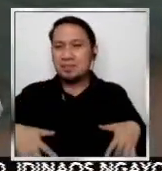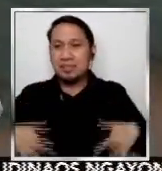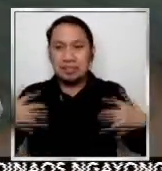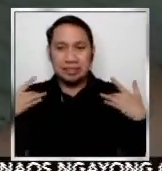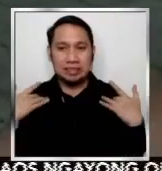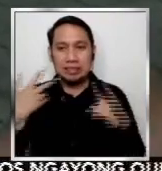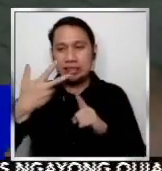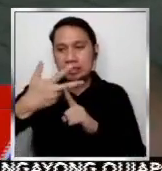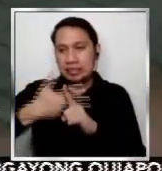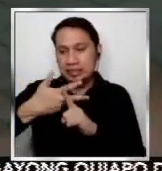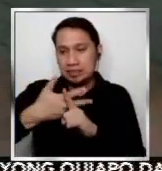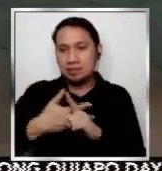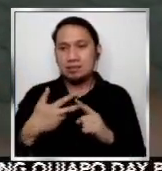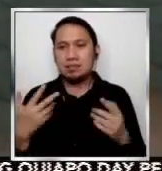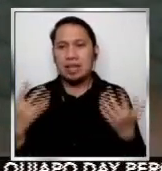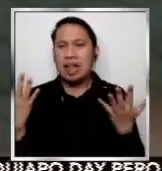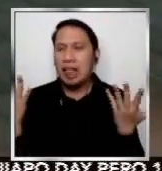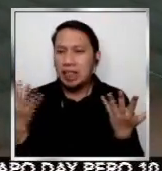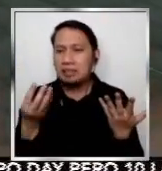na akong makain dun sa amin.